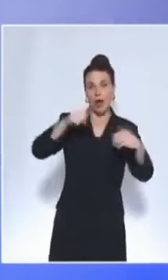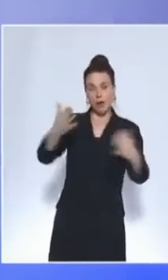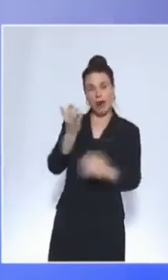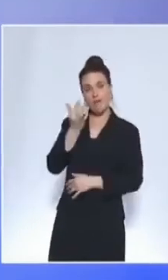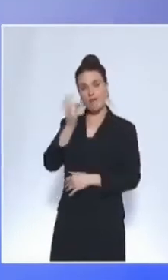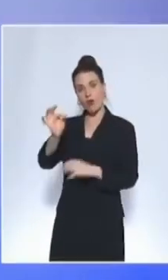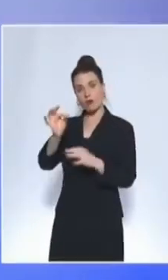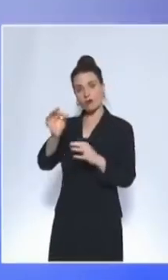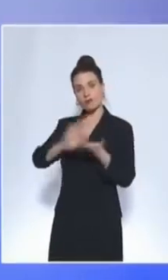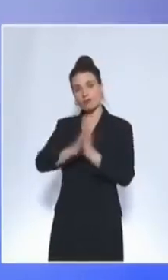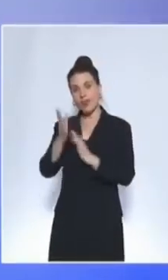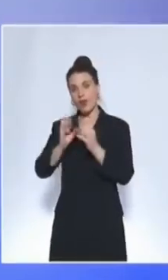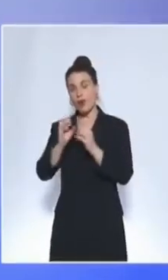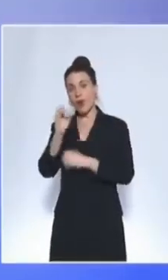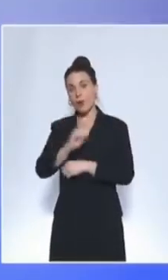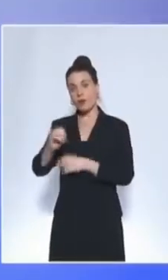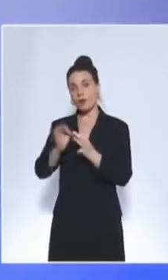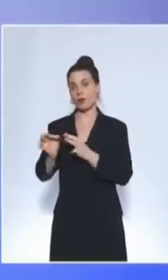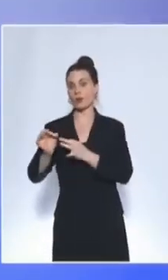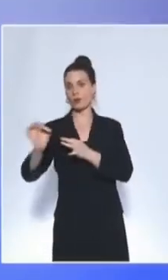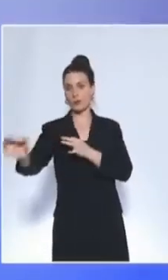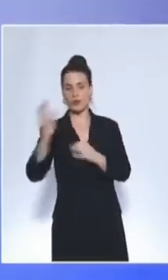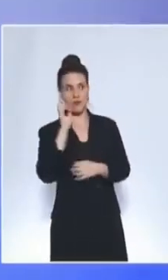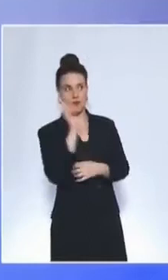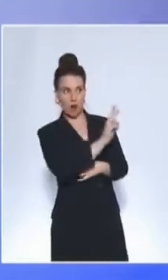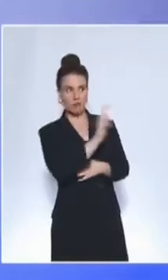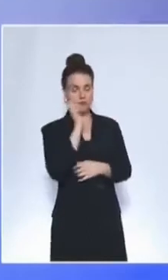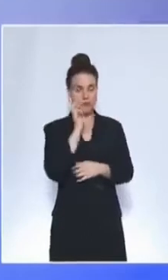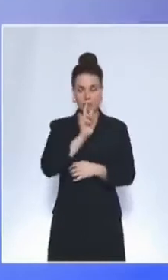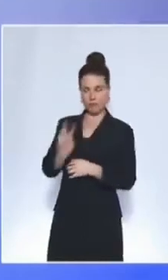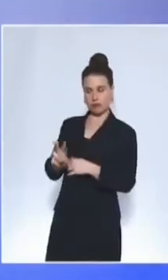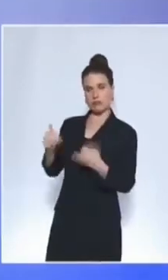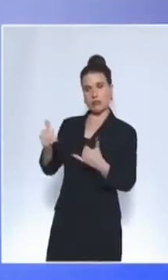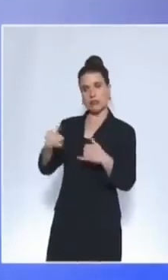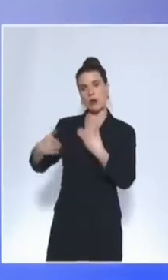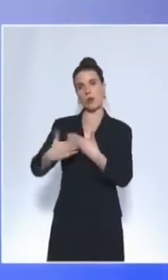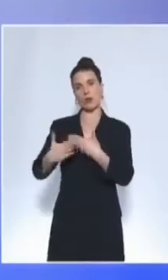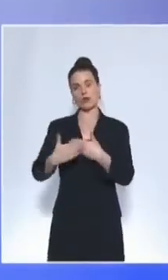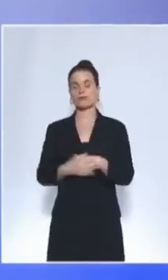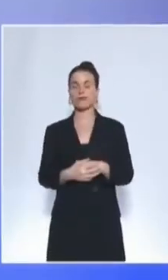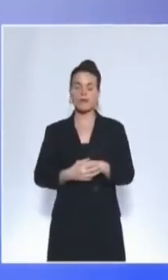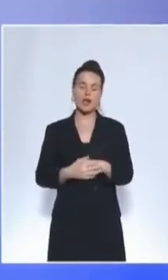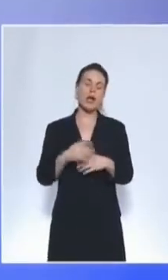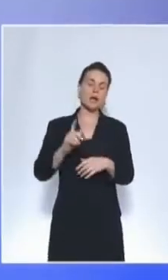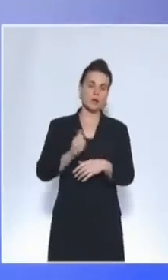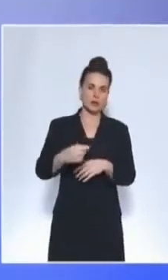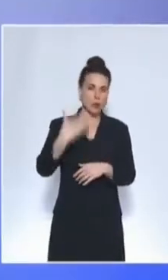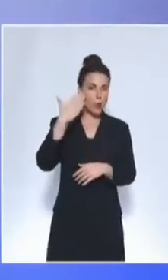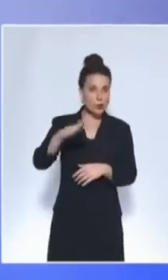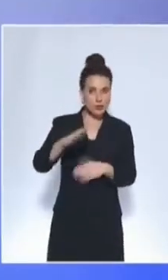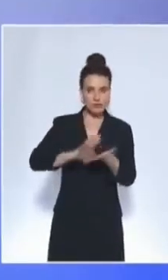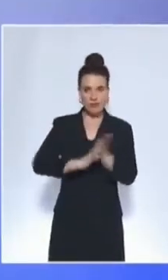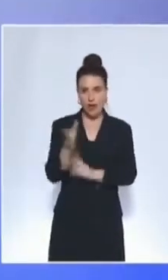c'est enfin la confirmation que ce variant omicron est certes beaucoup plus dangereux mais clairement moins sévère